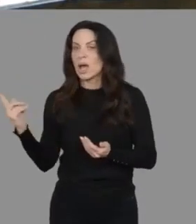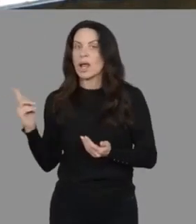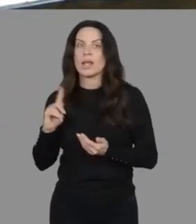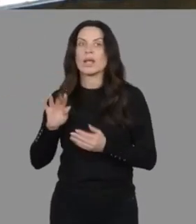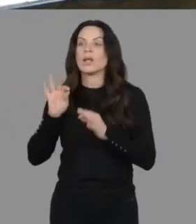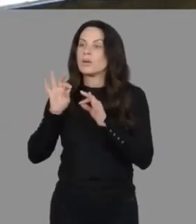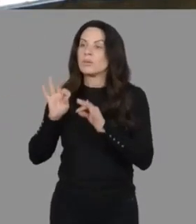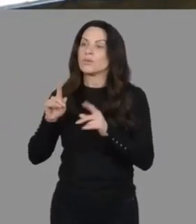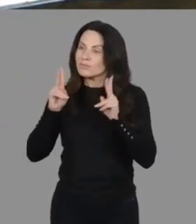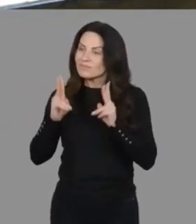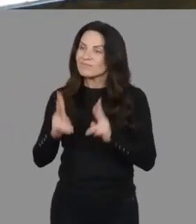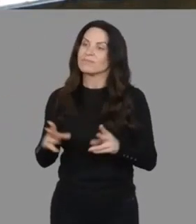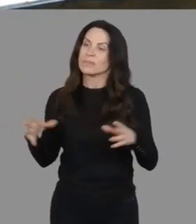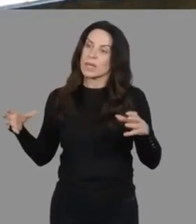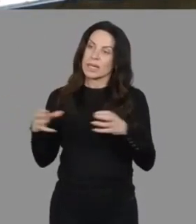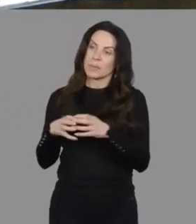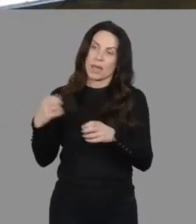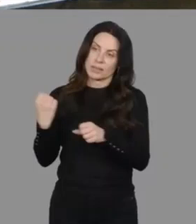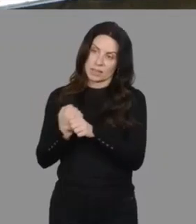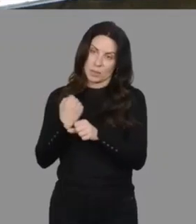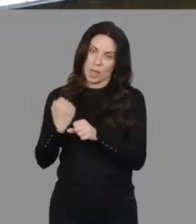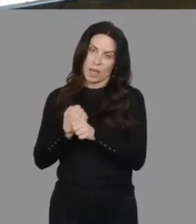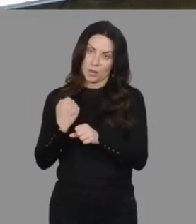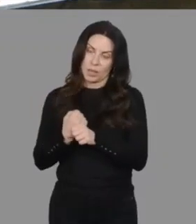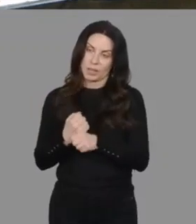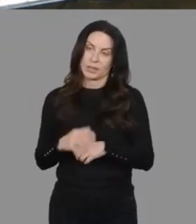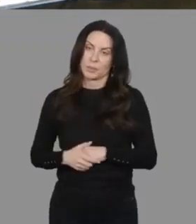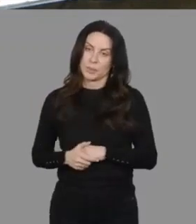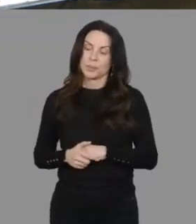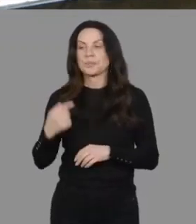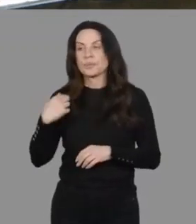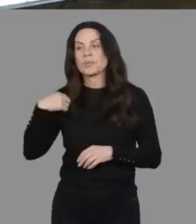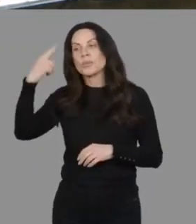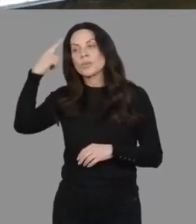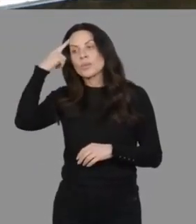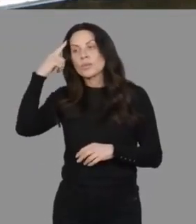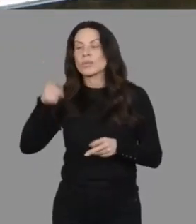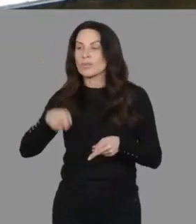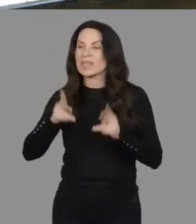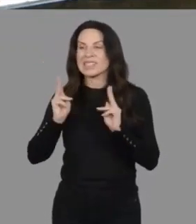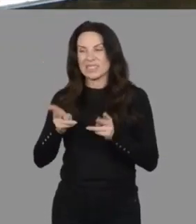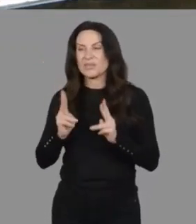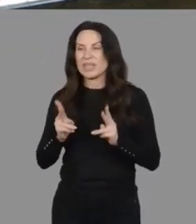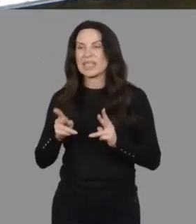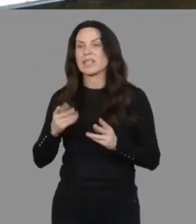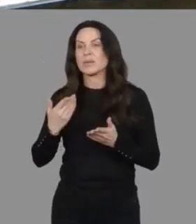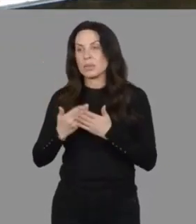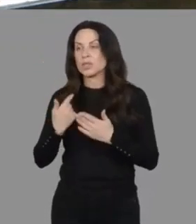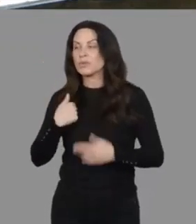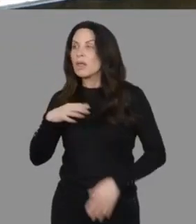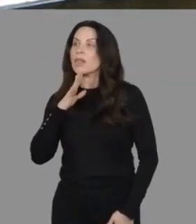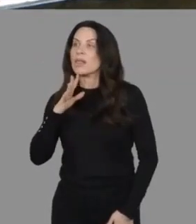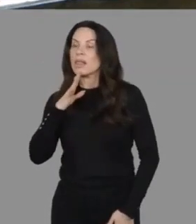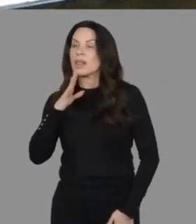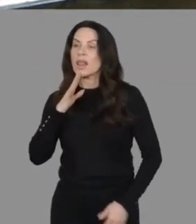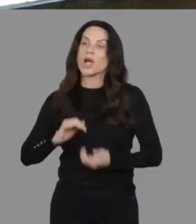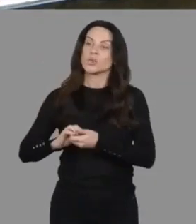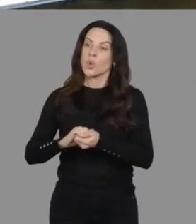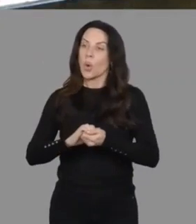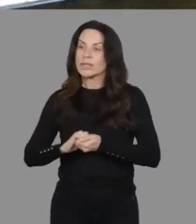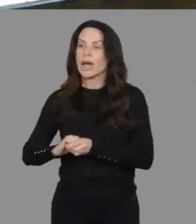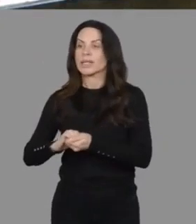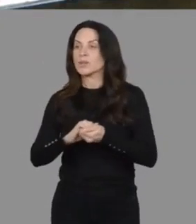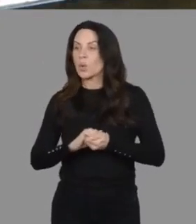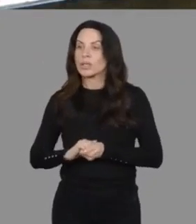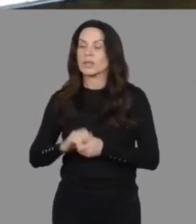die gemeinsame Arbeit. Ich glaube, dass es wichtig ist, wenn man hier von Solidarität labert, dass man dann auch sagt, wir